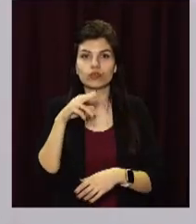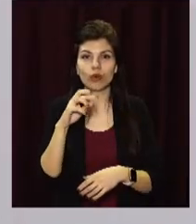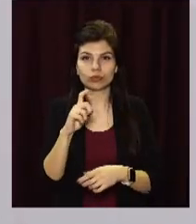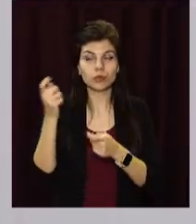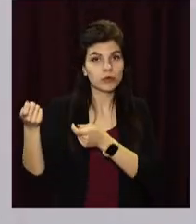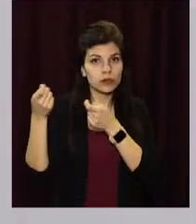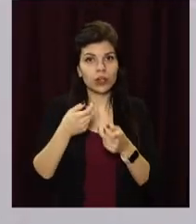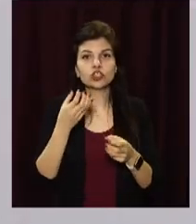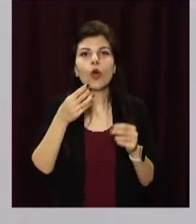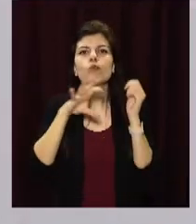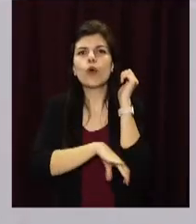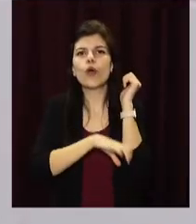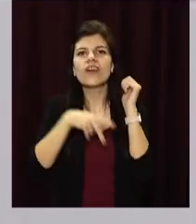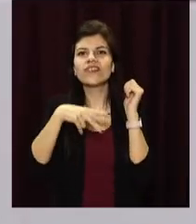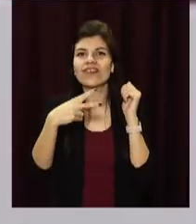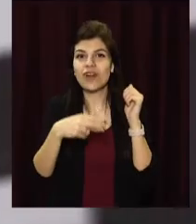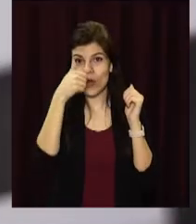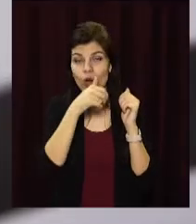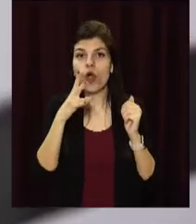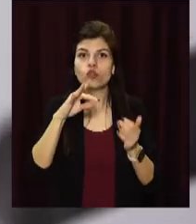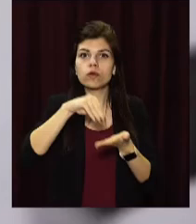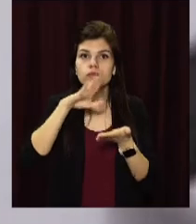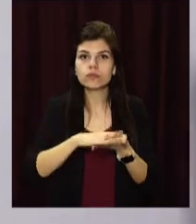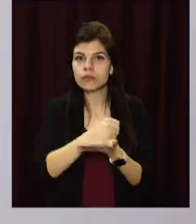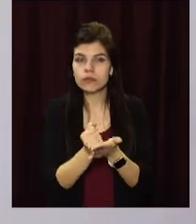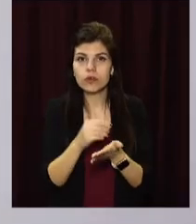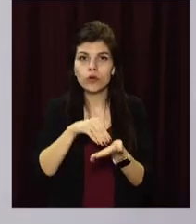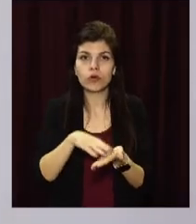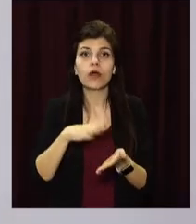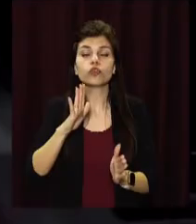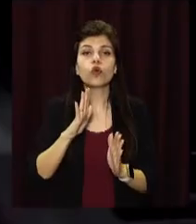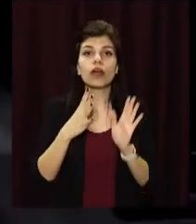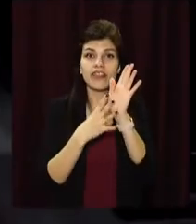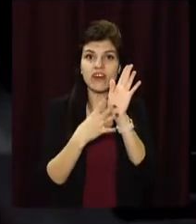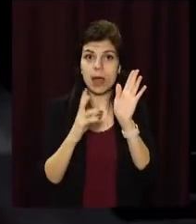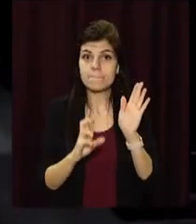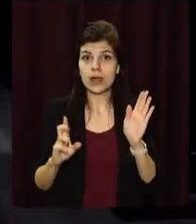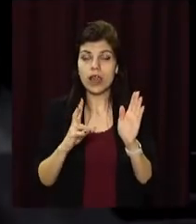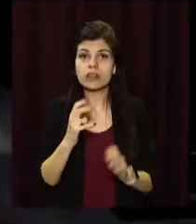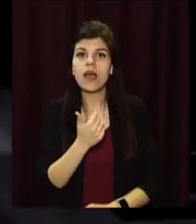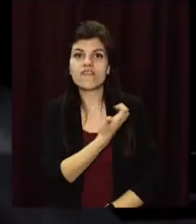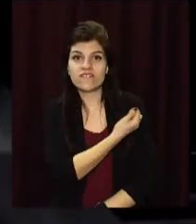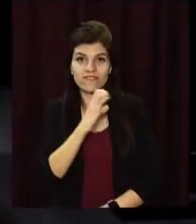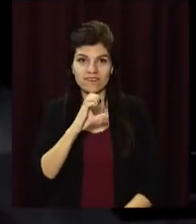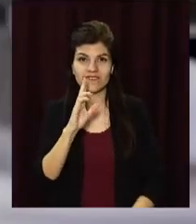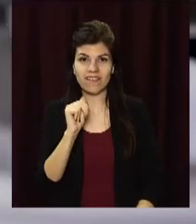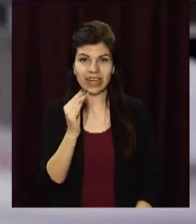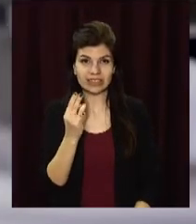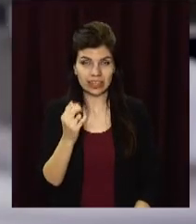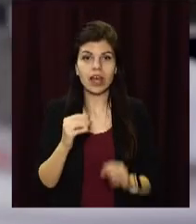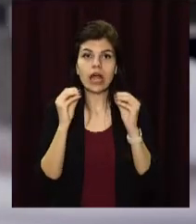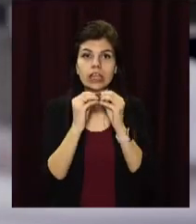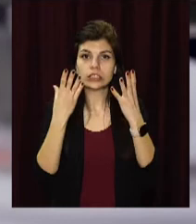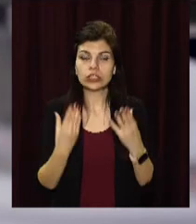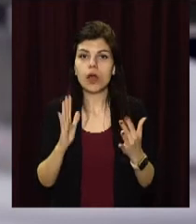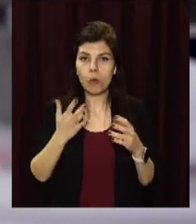наприкінці 2020 року, але зареєстрували її лише 9 березня. На вакцину чекає 10-денний